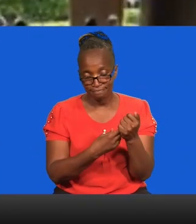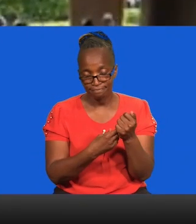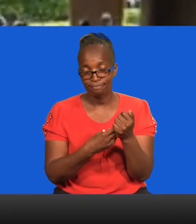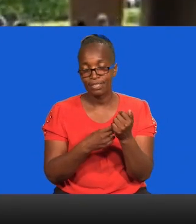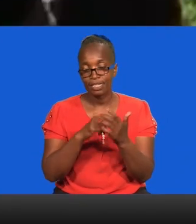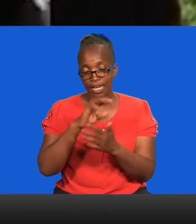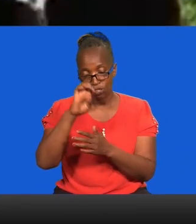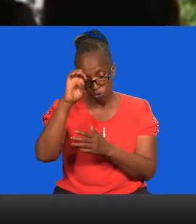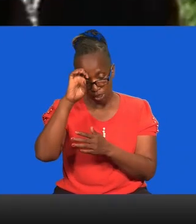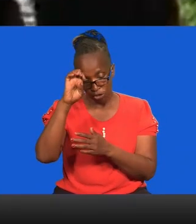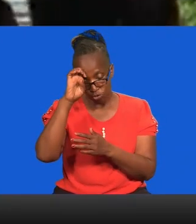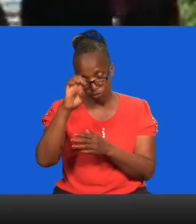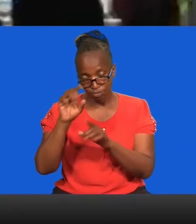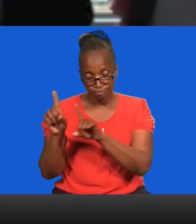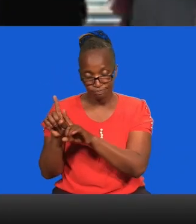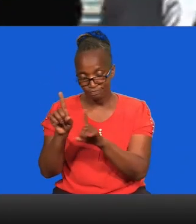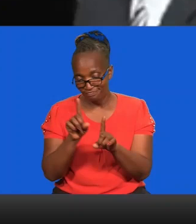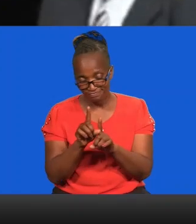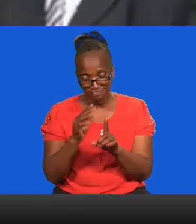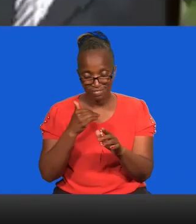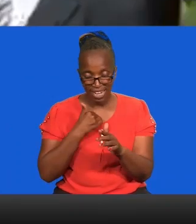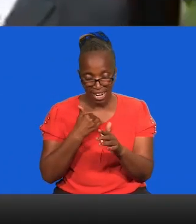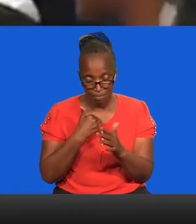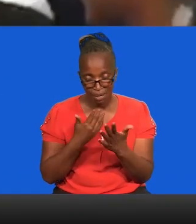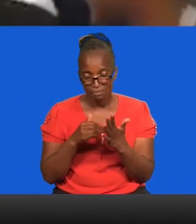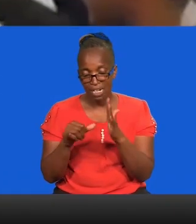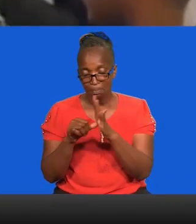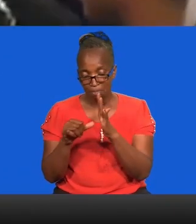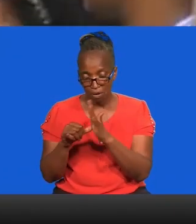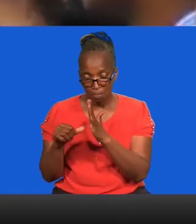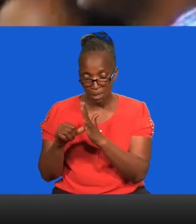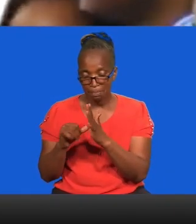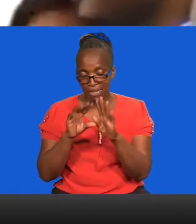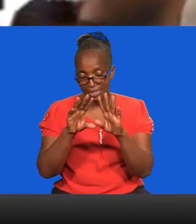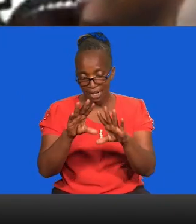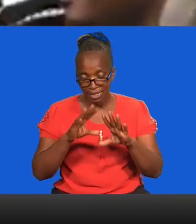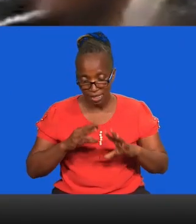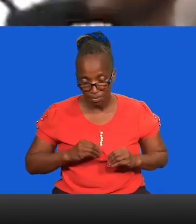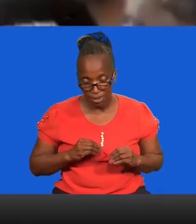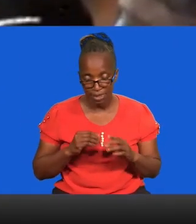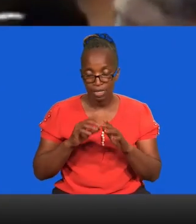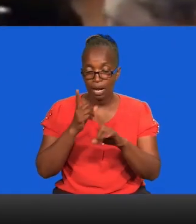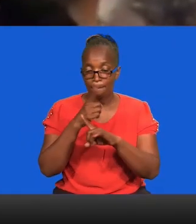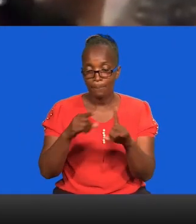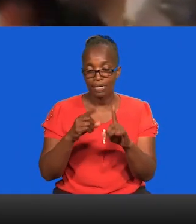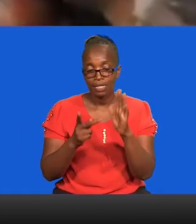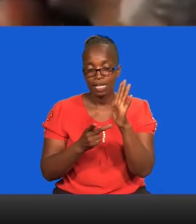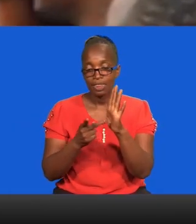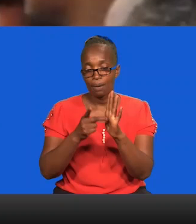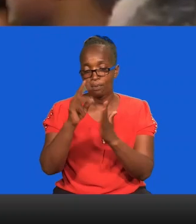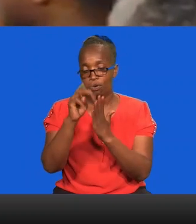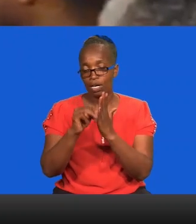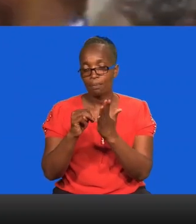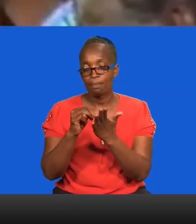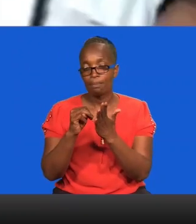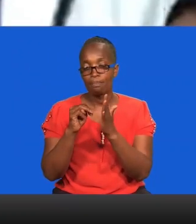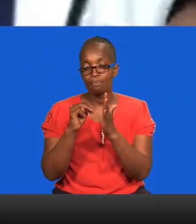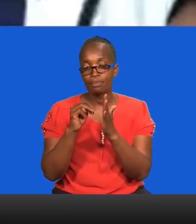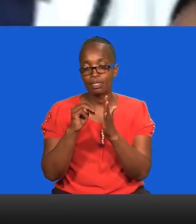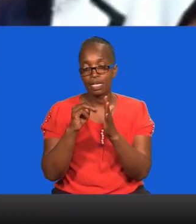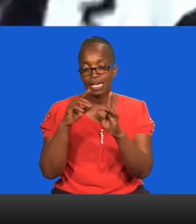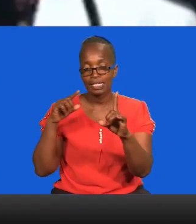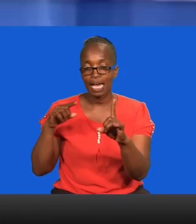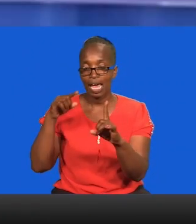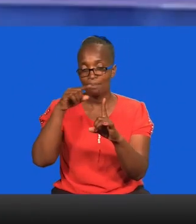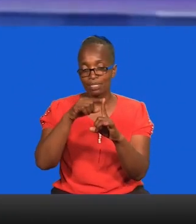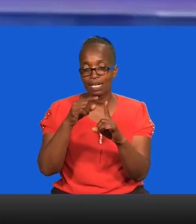elimu. Jambo ambalo linakinzana na usemi wa rais wa kuwa mfumo huu unalenga kuwajumuisha wanafunzi wote kupata masomo